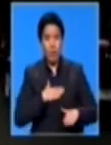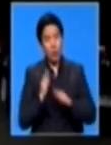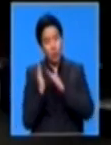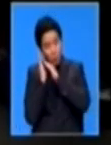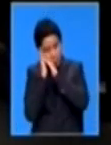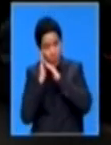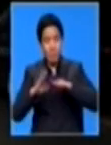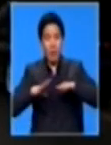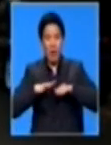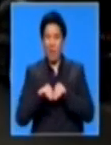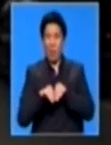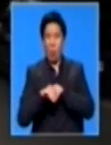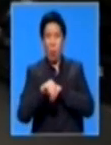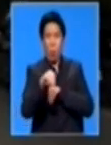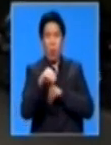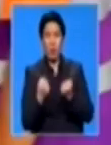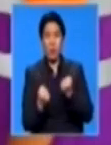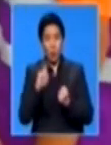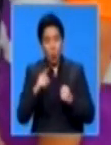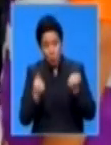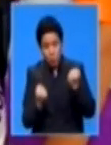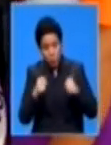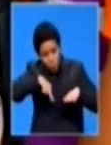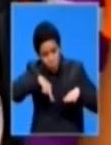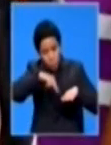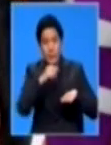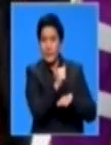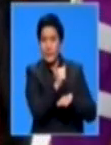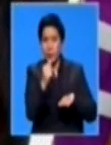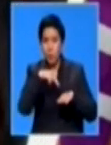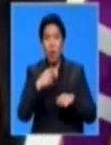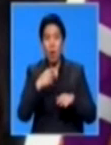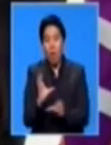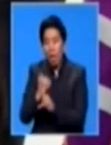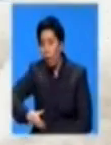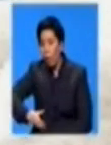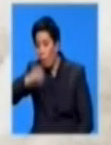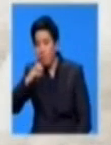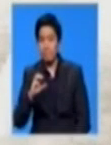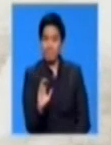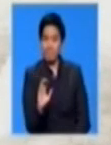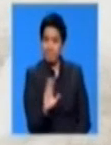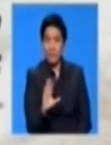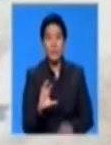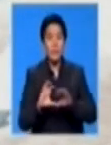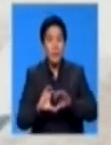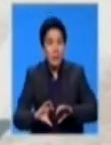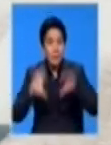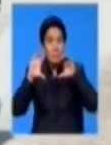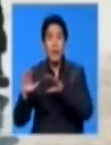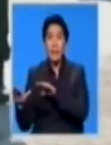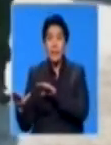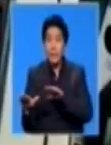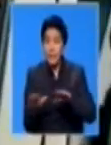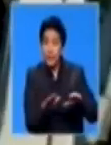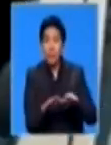การเดินทางระยะไกลนะครับอย่าลืมตรวจสภาพยานพาหนะกันด้วยอย่าทานสุรานะครับทางรัฐบาลก็ได้เตรียมการ